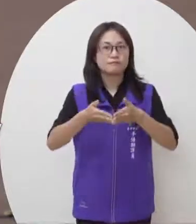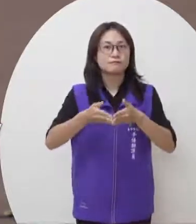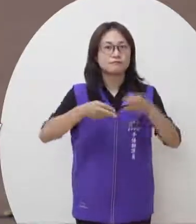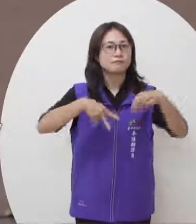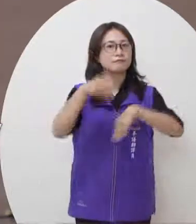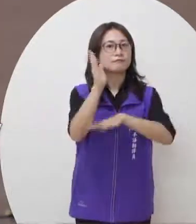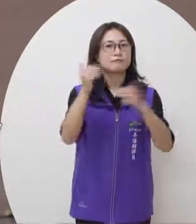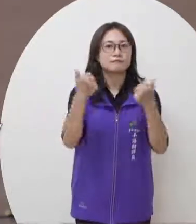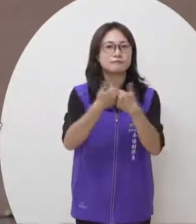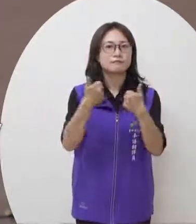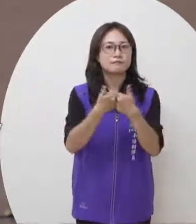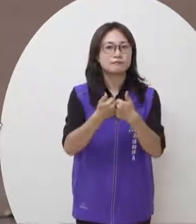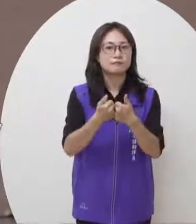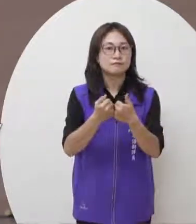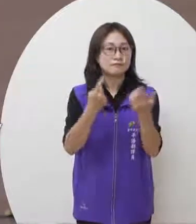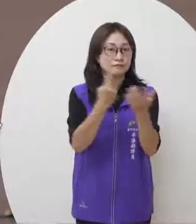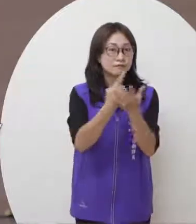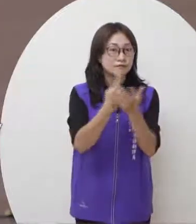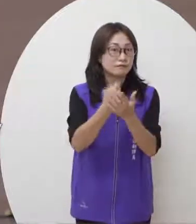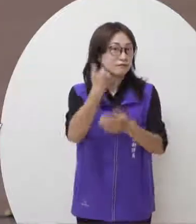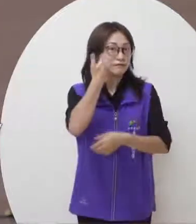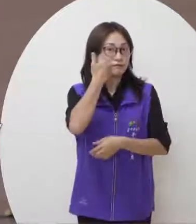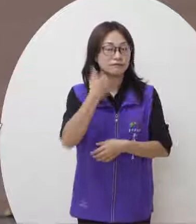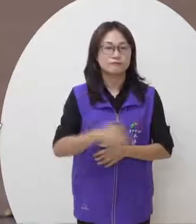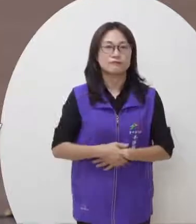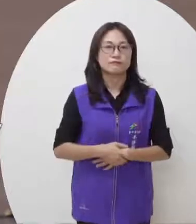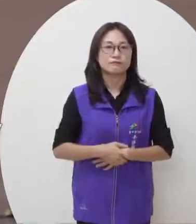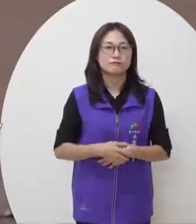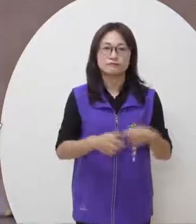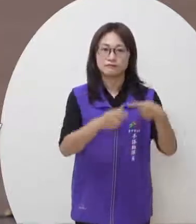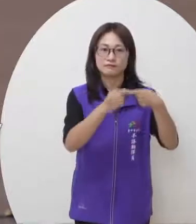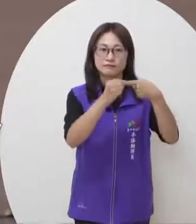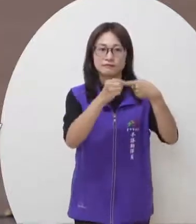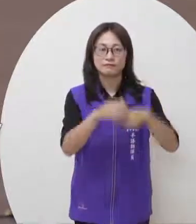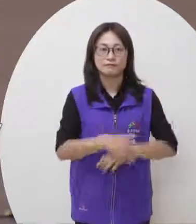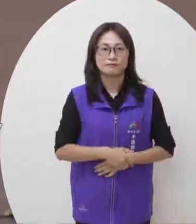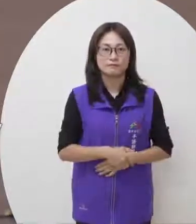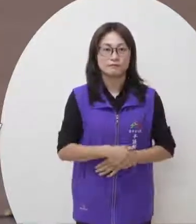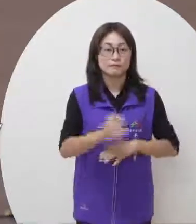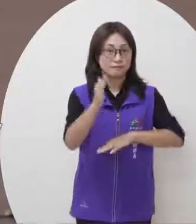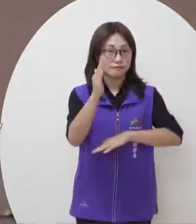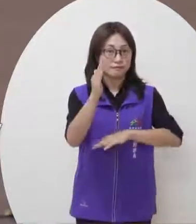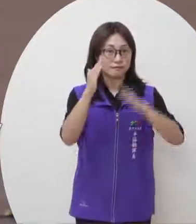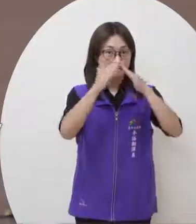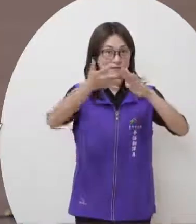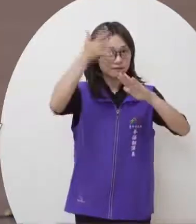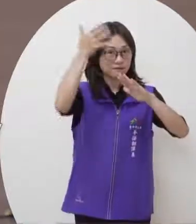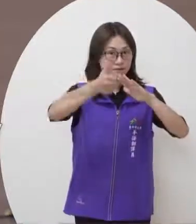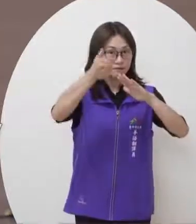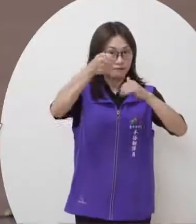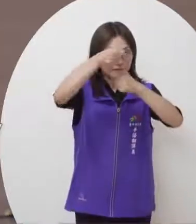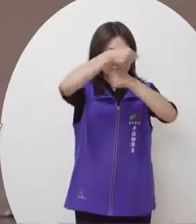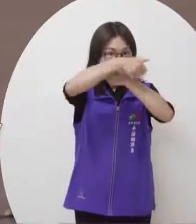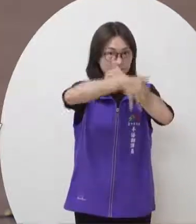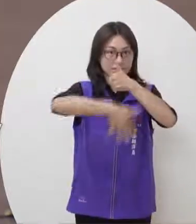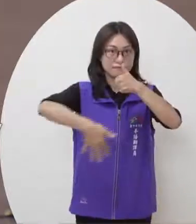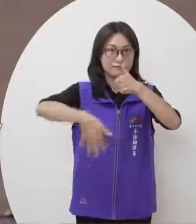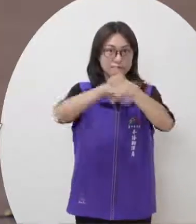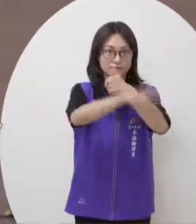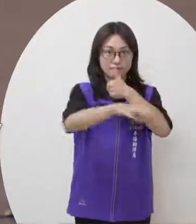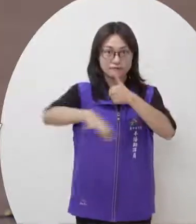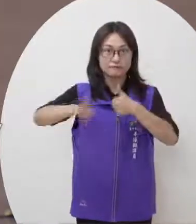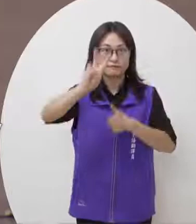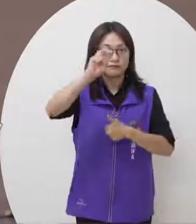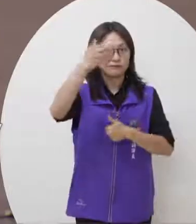呢有大概有几类。第一个呢是从市长以下哈，那29局处